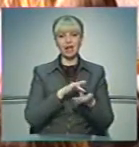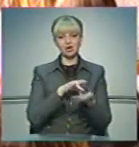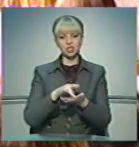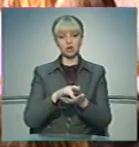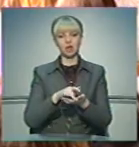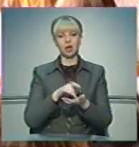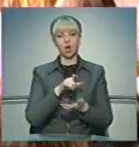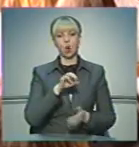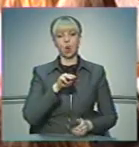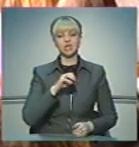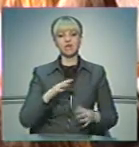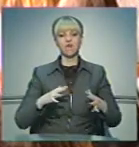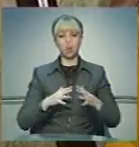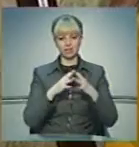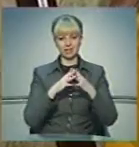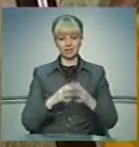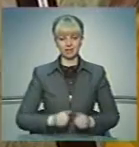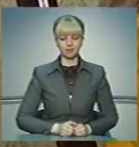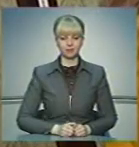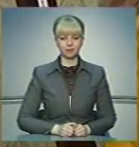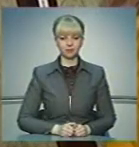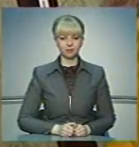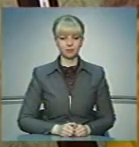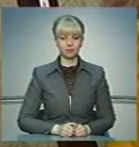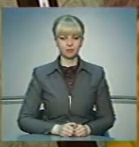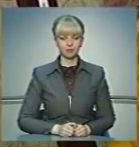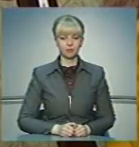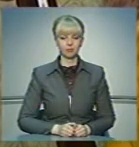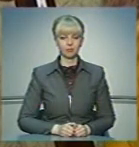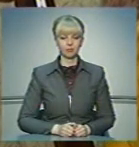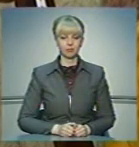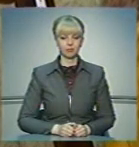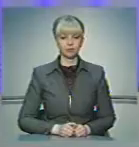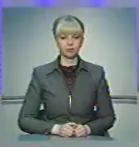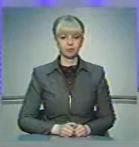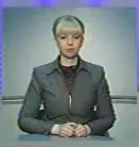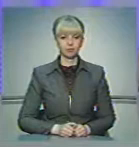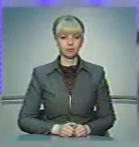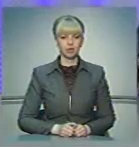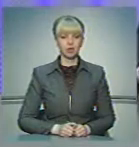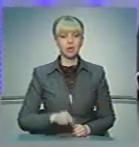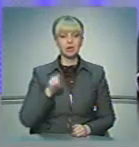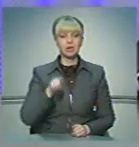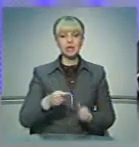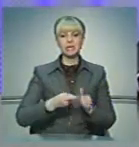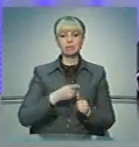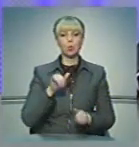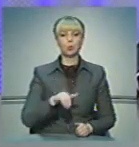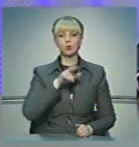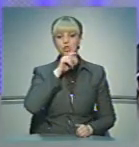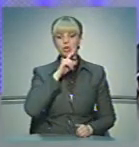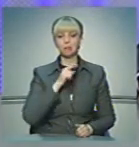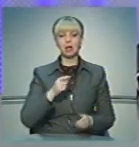у Хотинській фортеці. Альвіна Абрамчук, Назар Волошенюк, телеканал «Буковина». Її іменем у